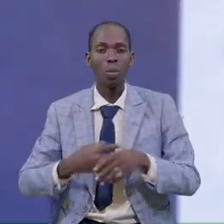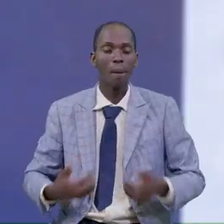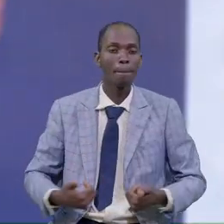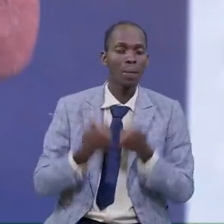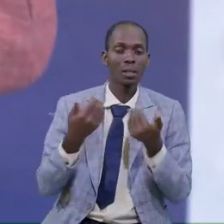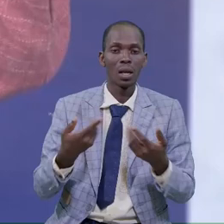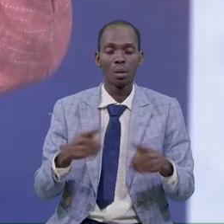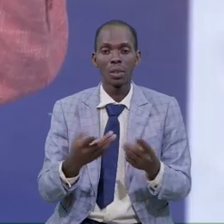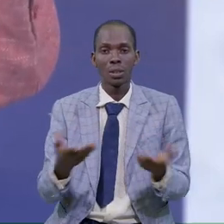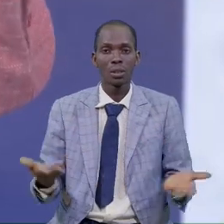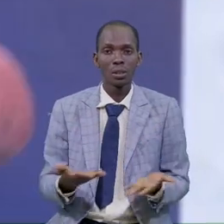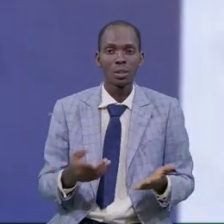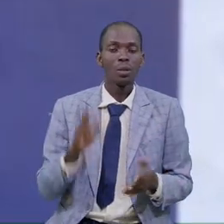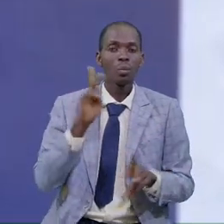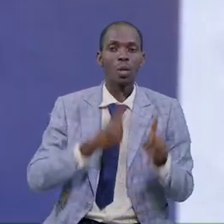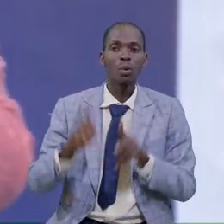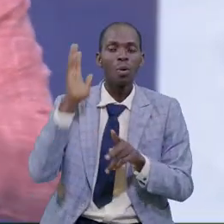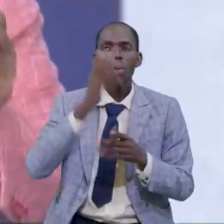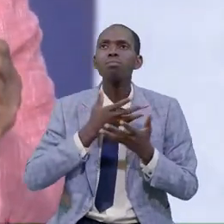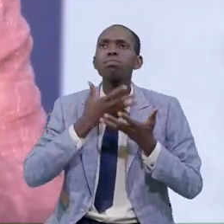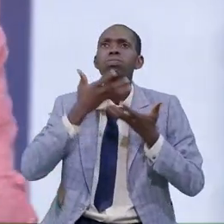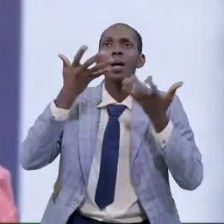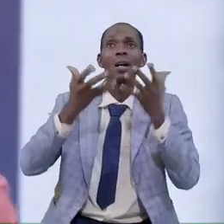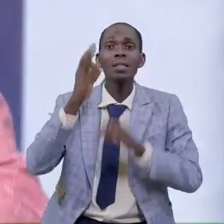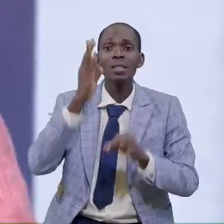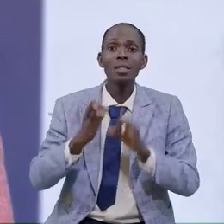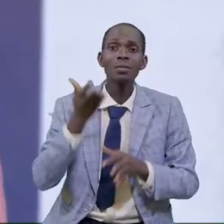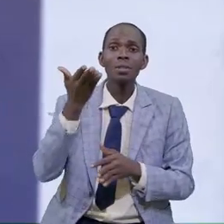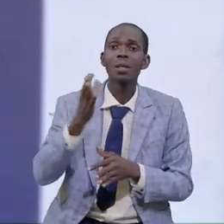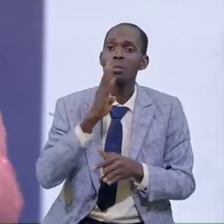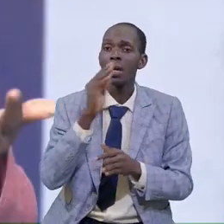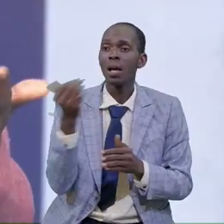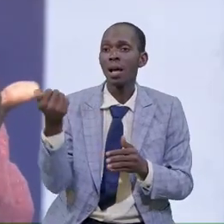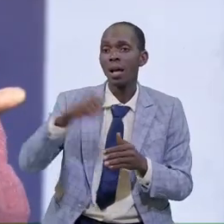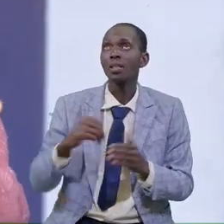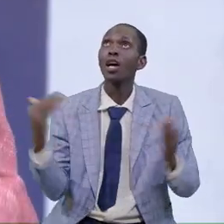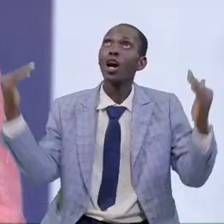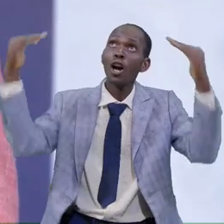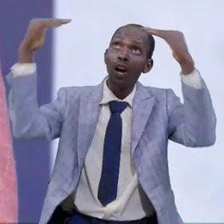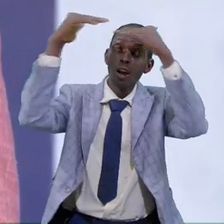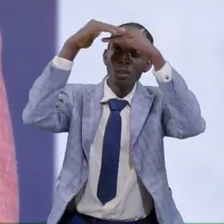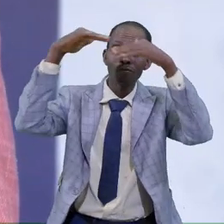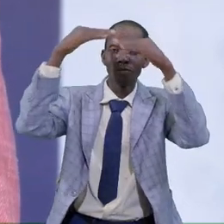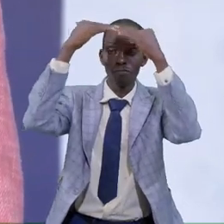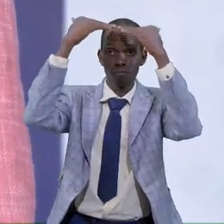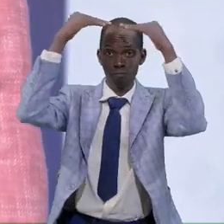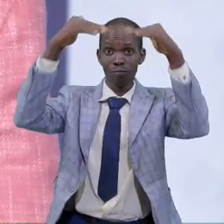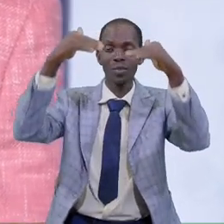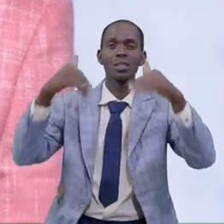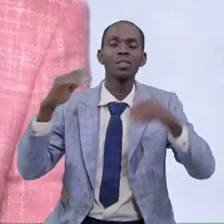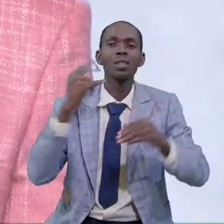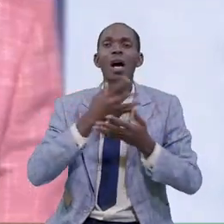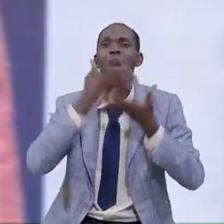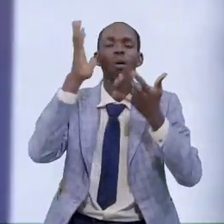crient. Et s'il y a un toit, leur cri peut même déplacer le toit. Alors,